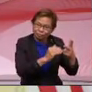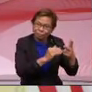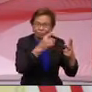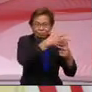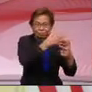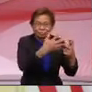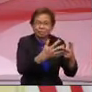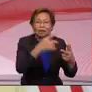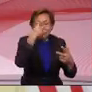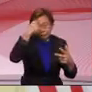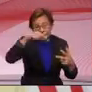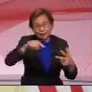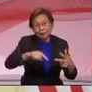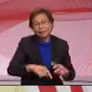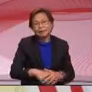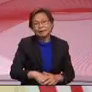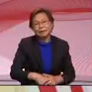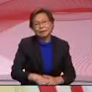Bagi subsektor